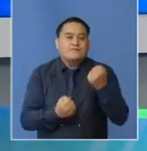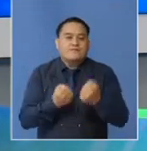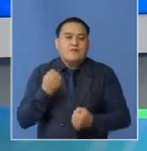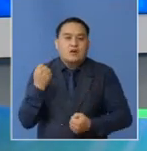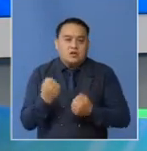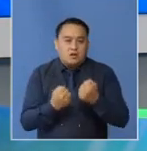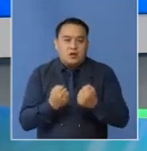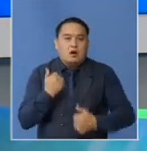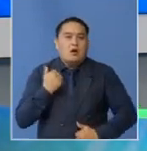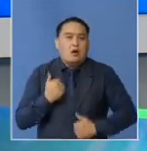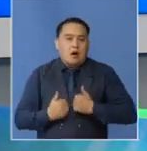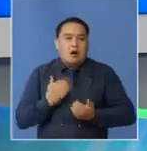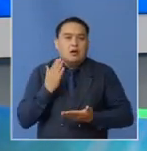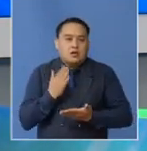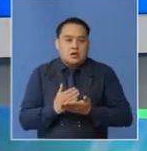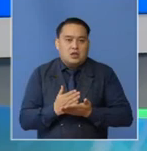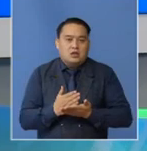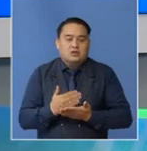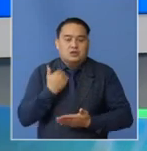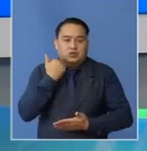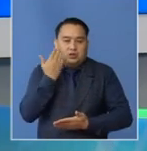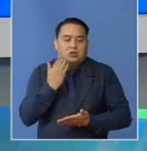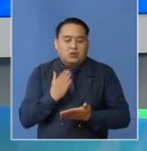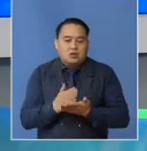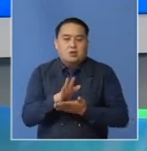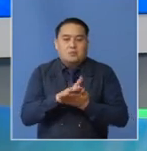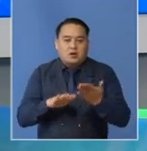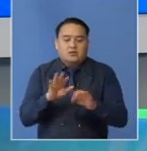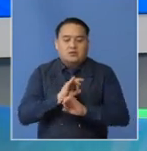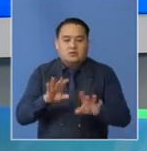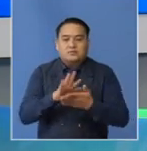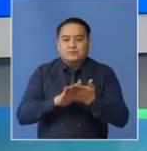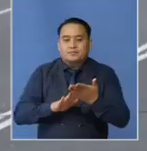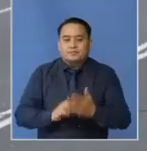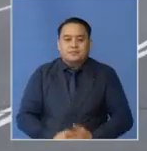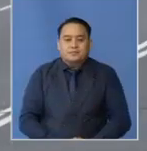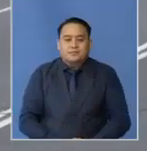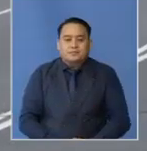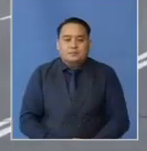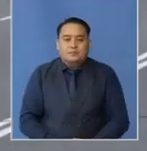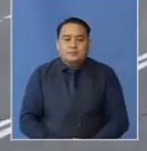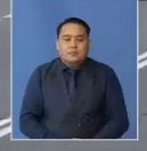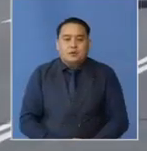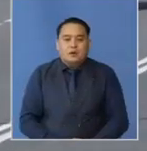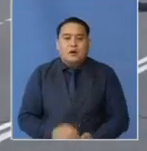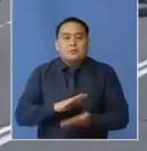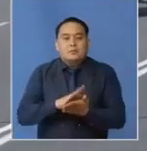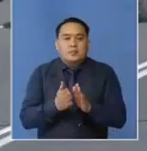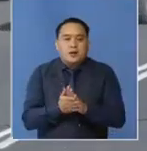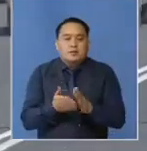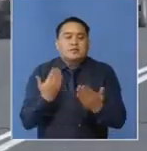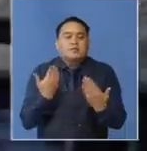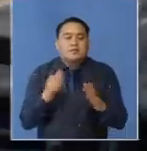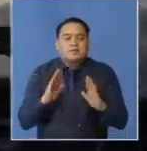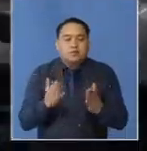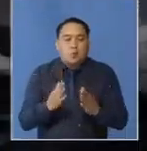Есть чем гордиться, как и есть чем стыдиться. Продолжение в сюжете. Держим путь к условному пожару, следуя